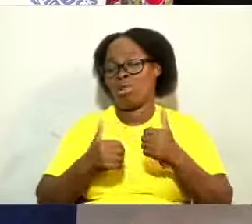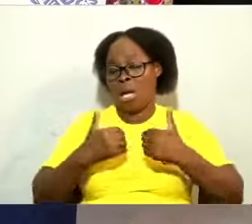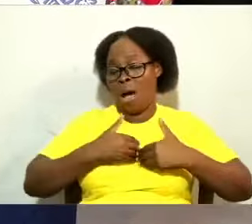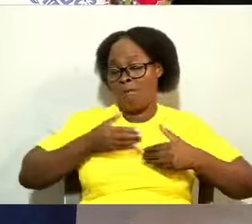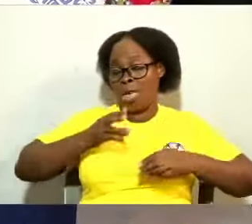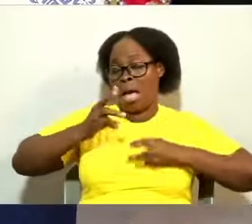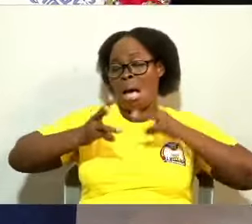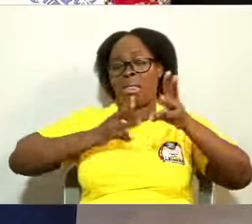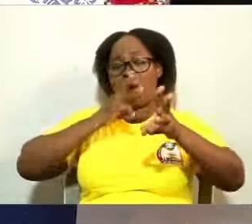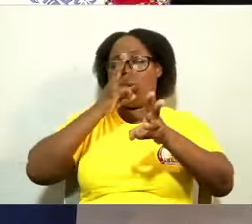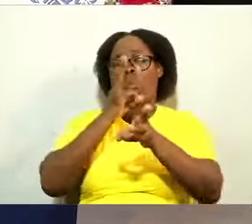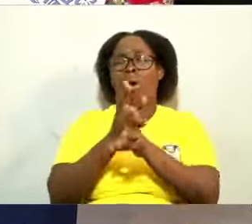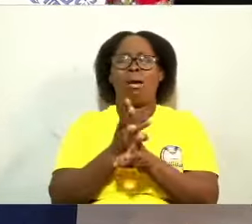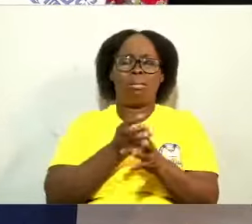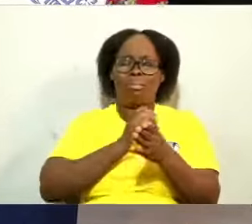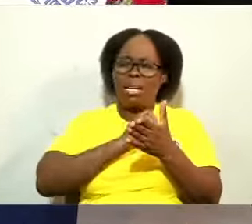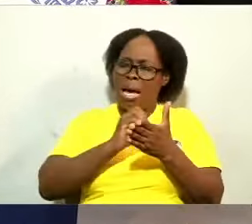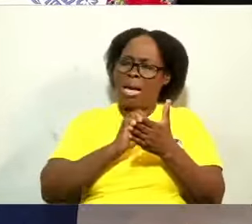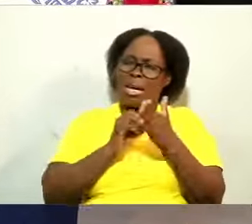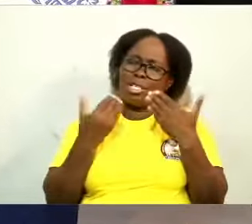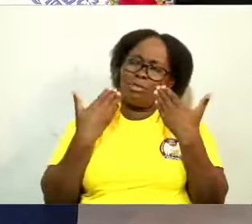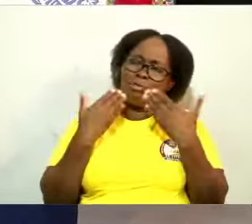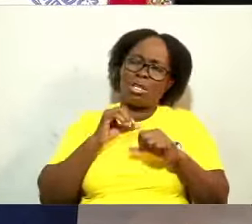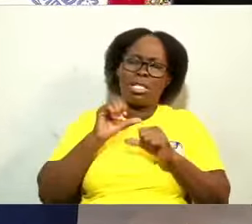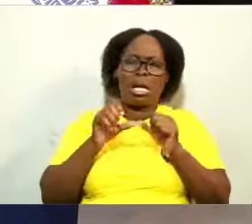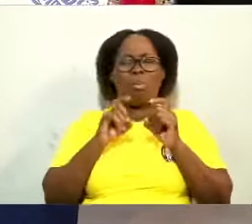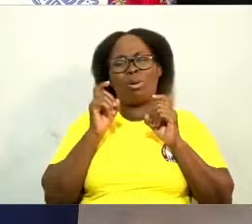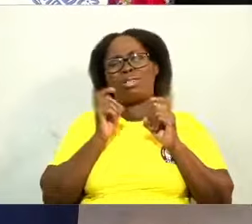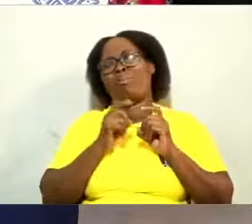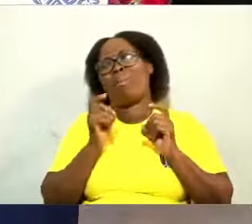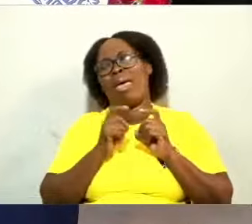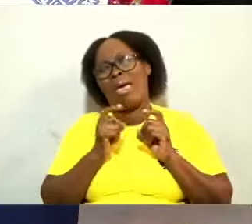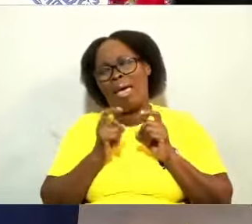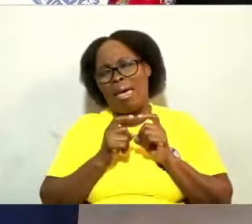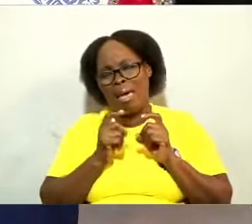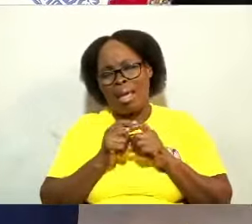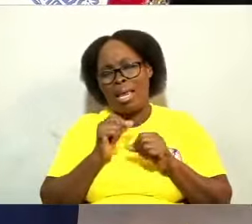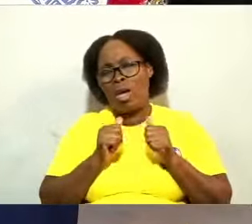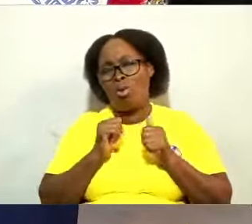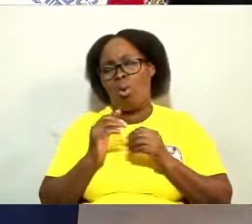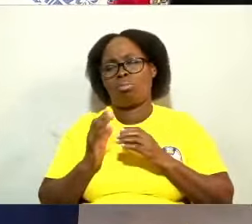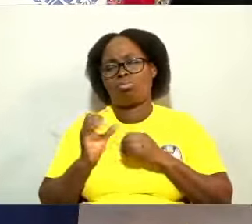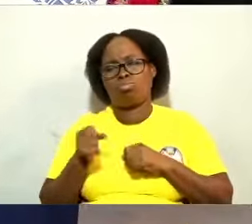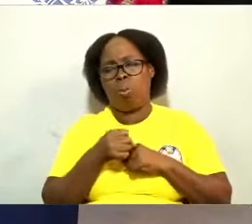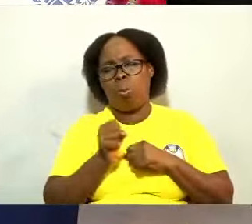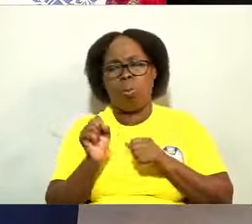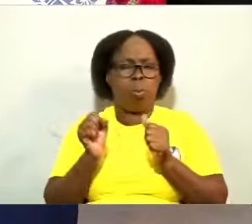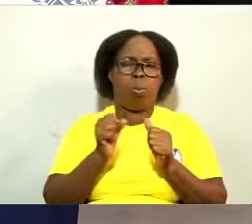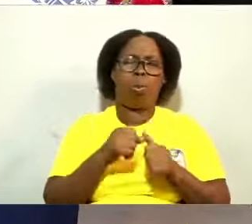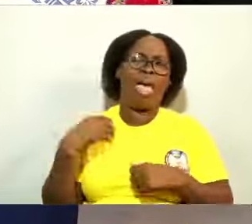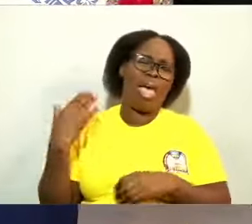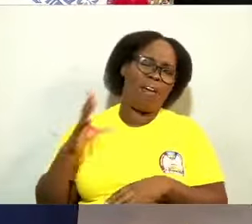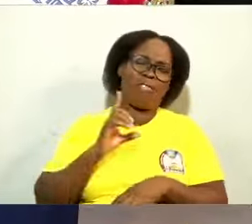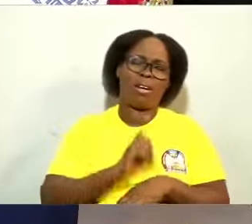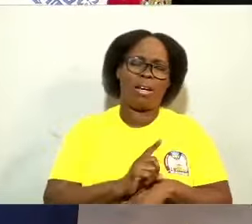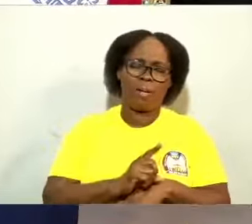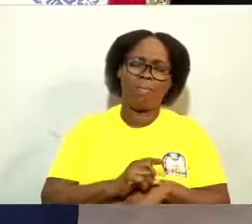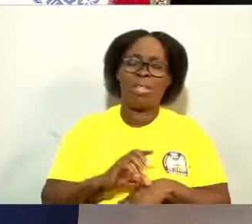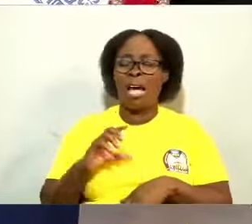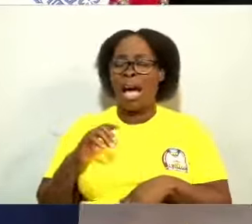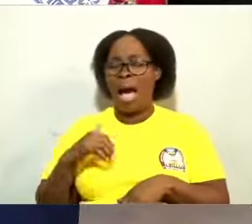hii. Wameandika juu ya maumivu wanayotembea nayo. Wengine wameandika